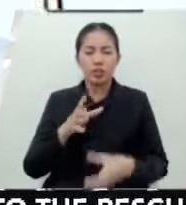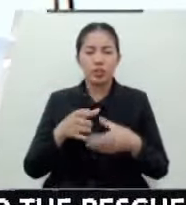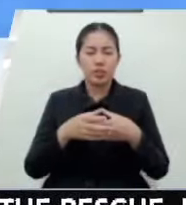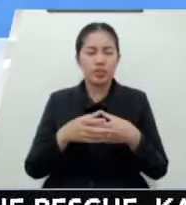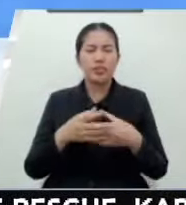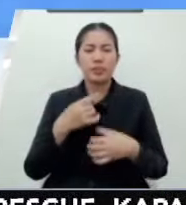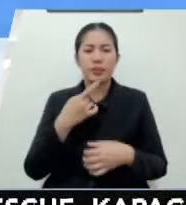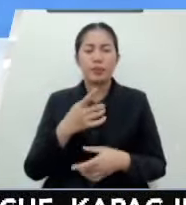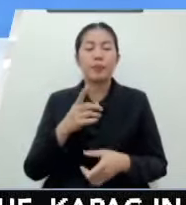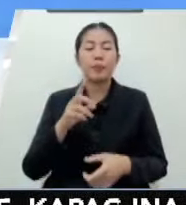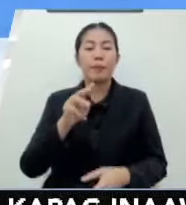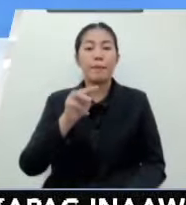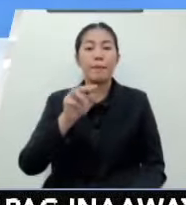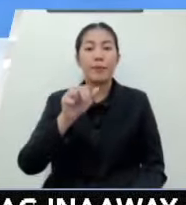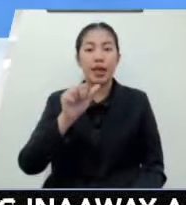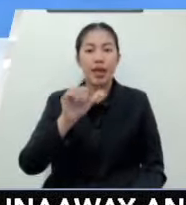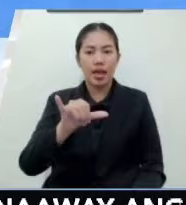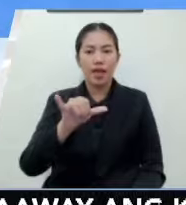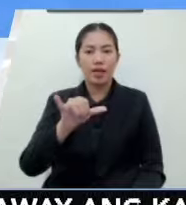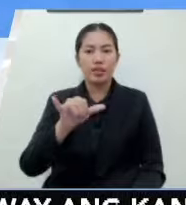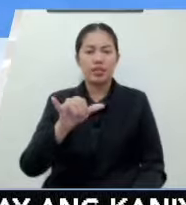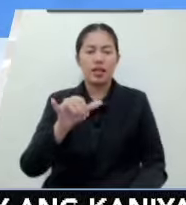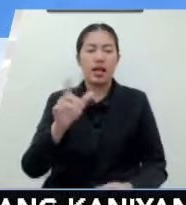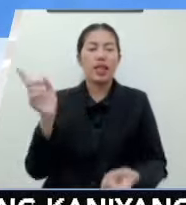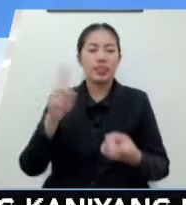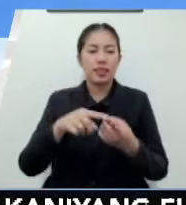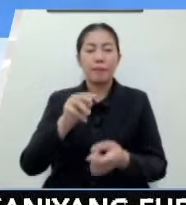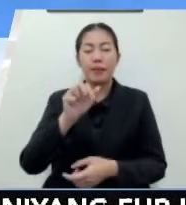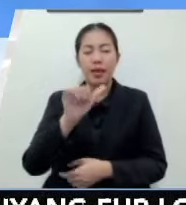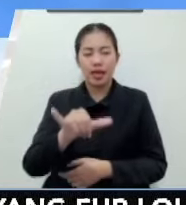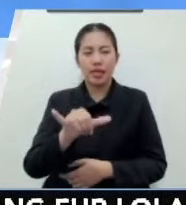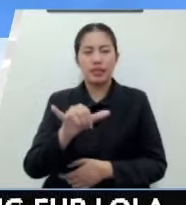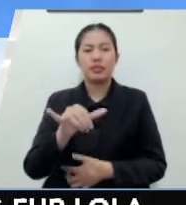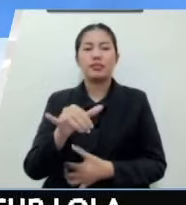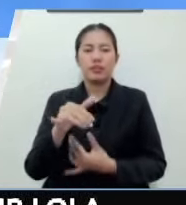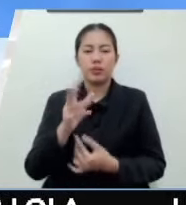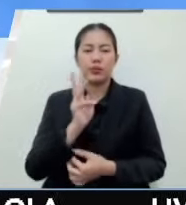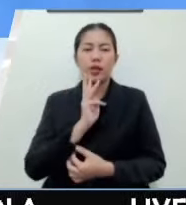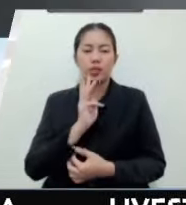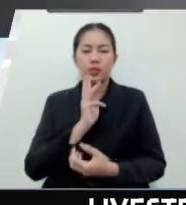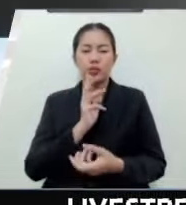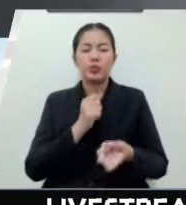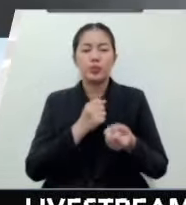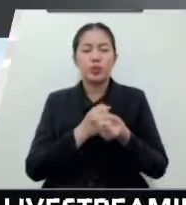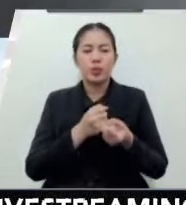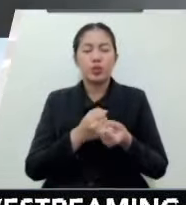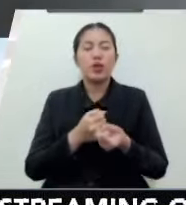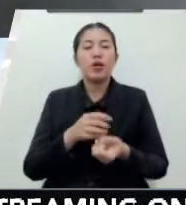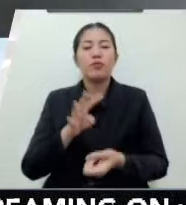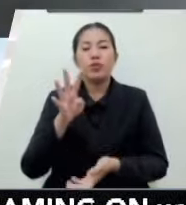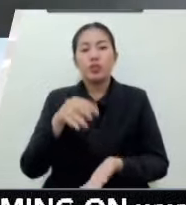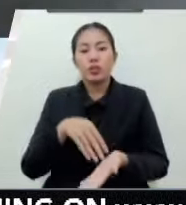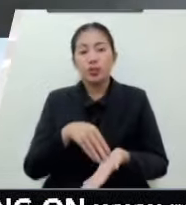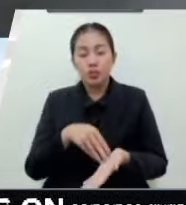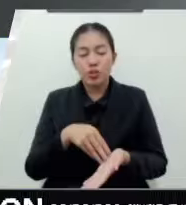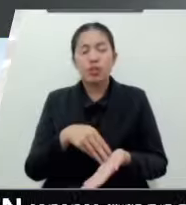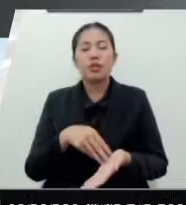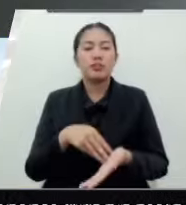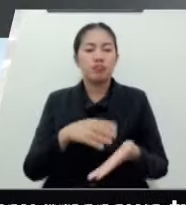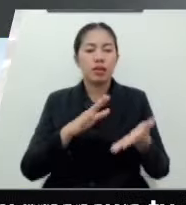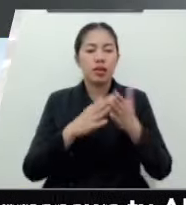Tomas Rain Basin. Mahigit 4,000 na bahay na rin ang nakararanas ng kawalan o limitadong supply ng